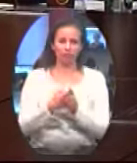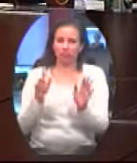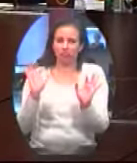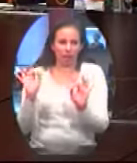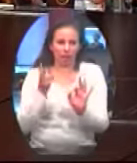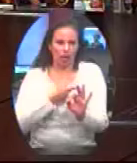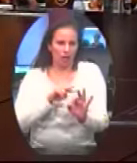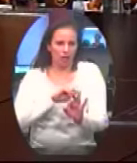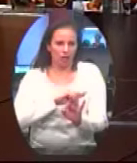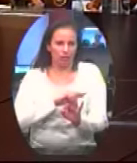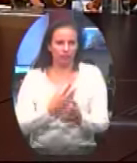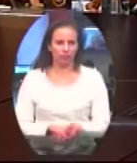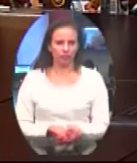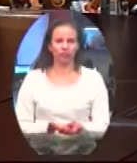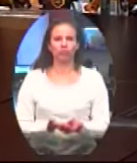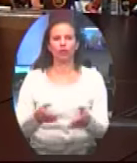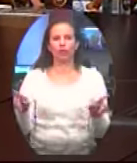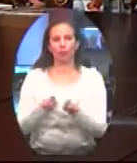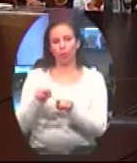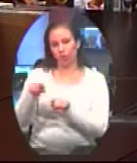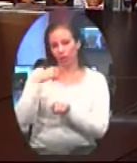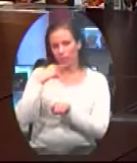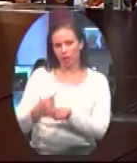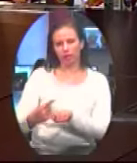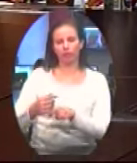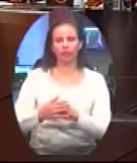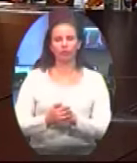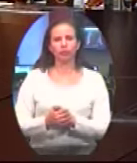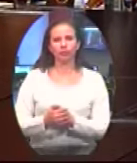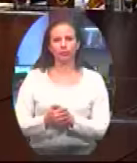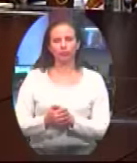שיכול לקחת אחריות, אין מישהו, כמו שאמרת, יכול להתכלל